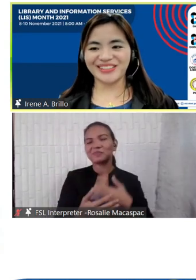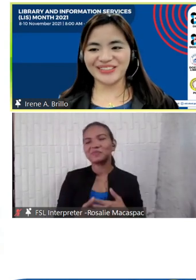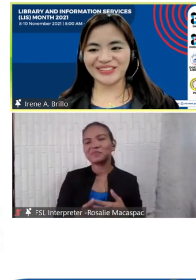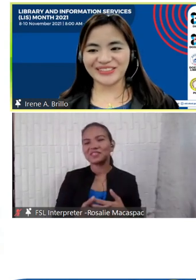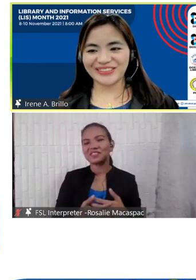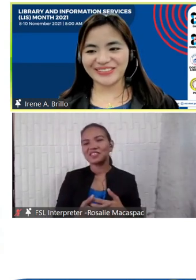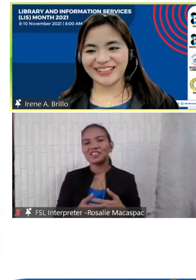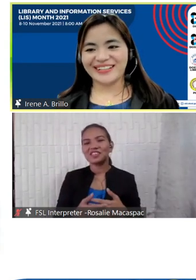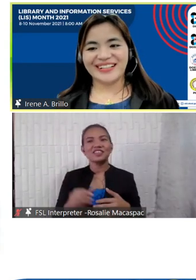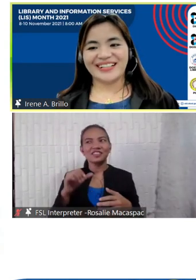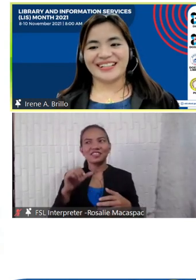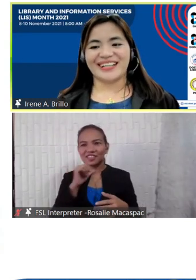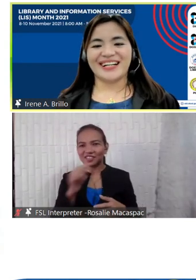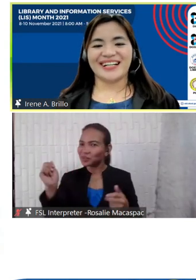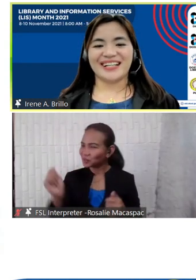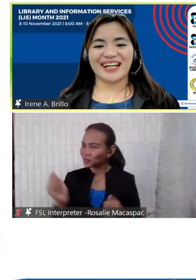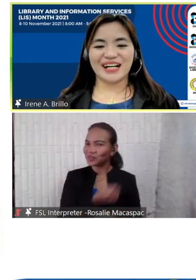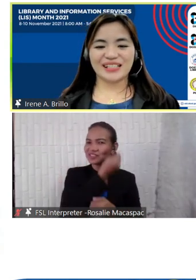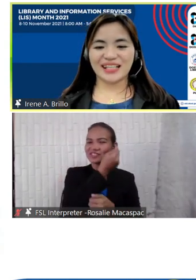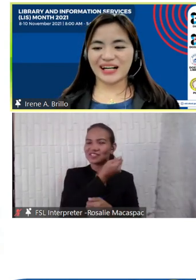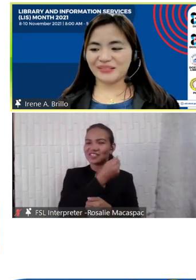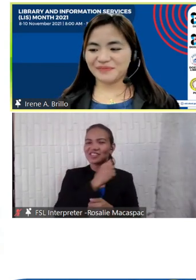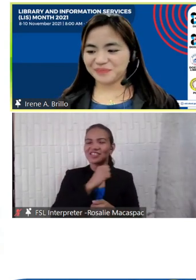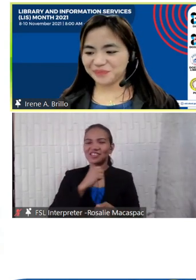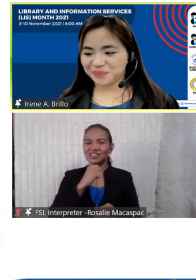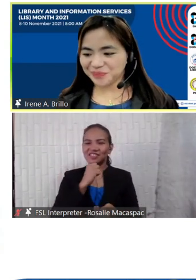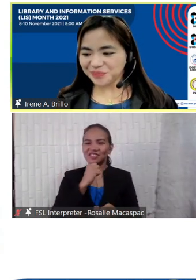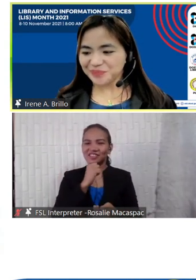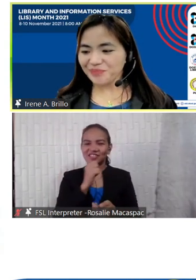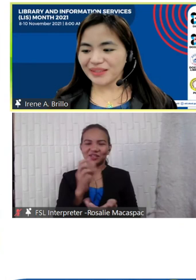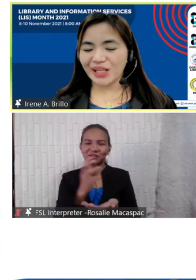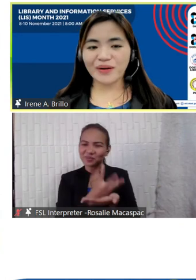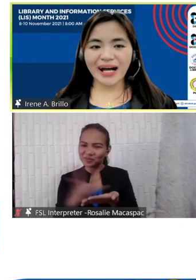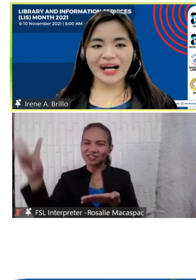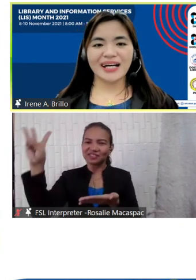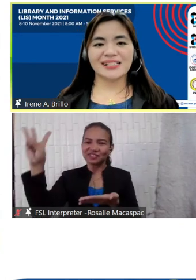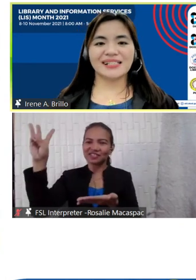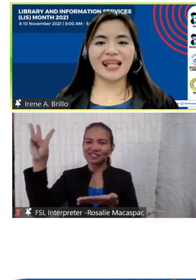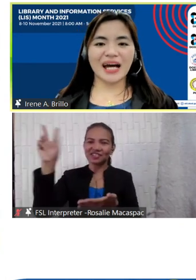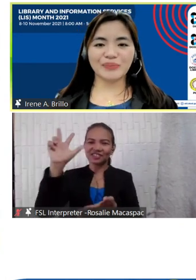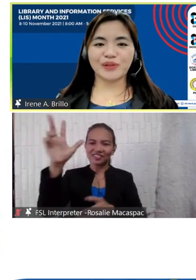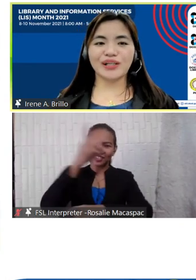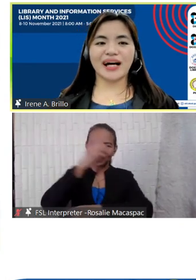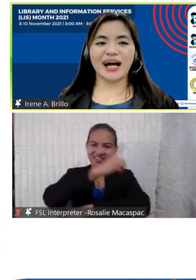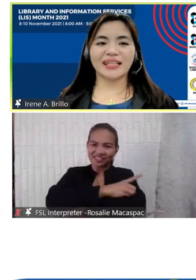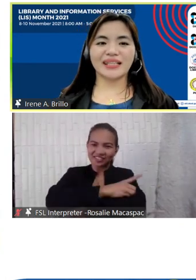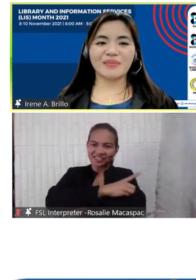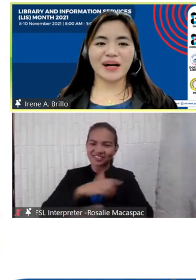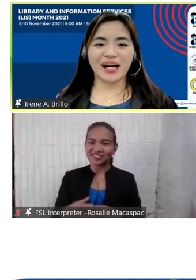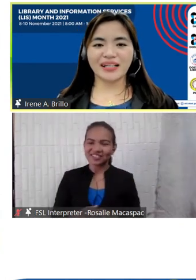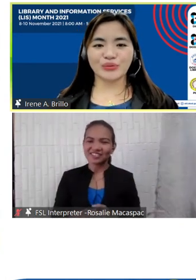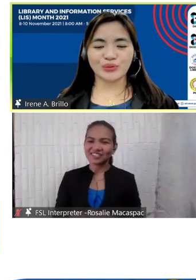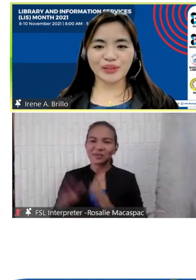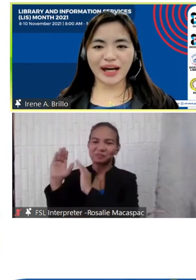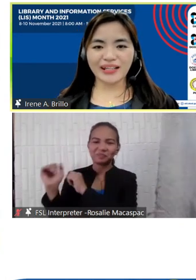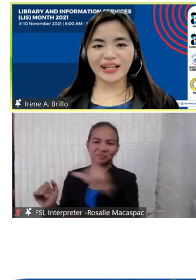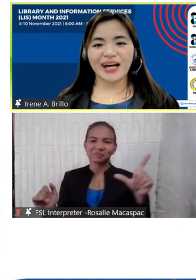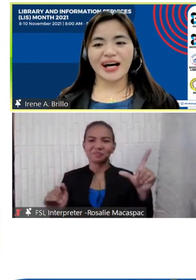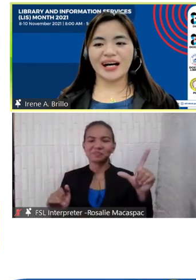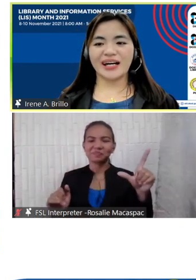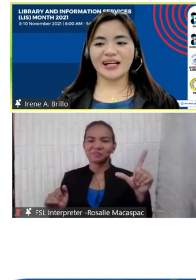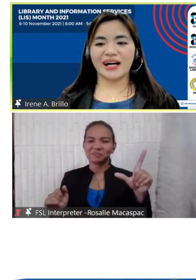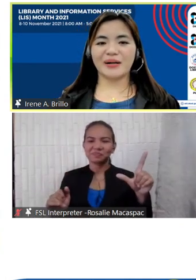ninyo. Ayan. At nawa, lahat po ng ating mga